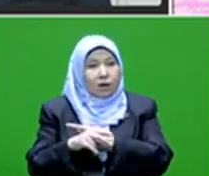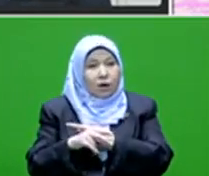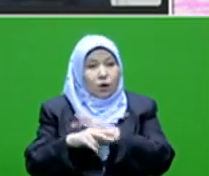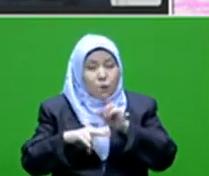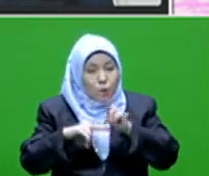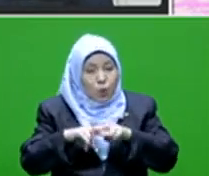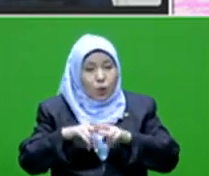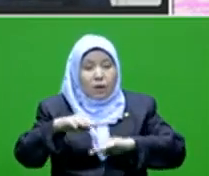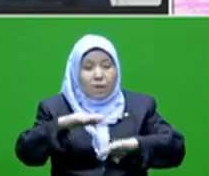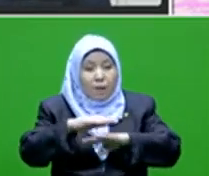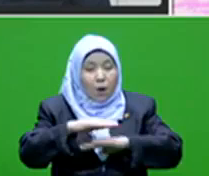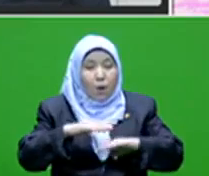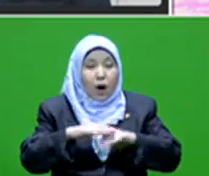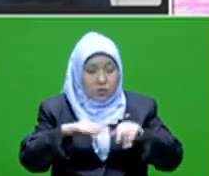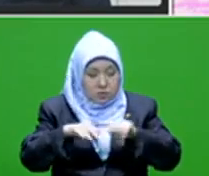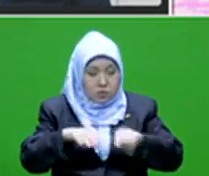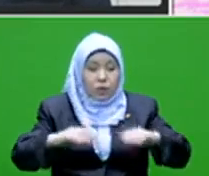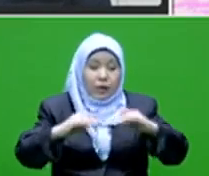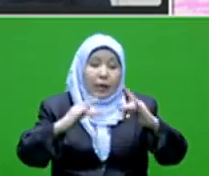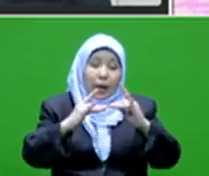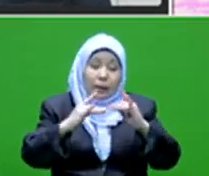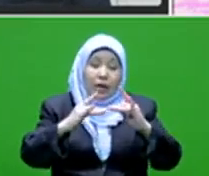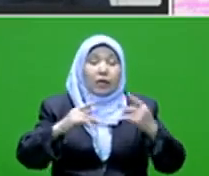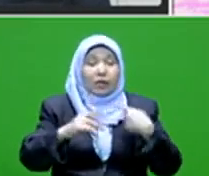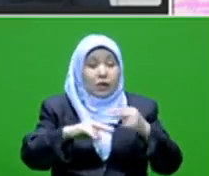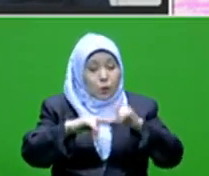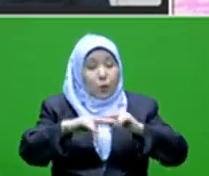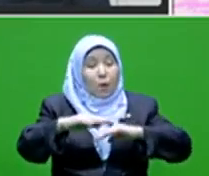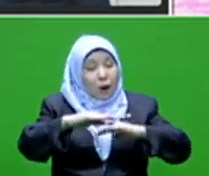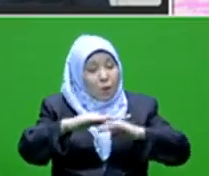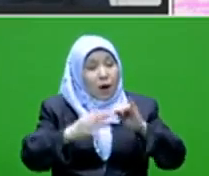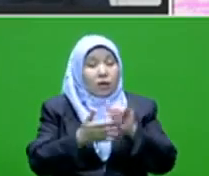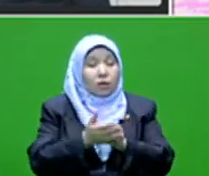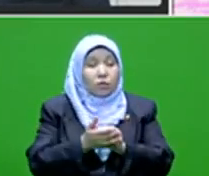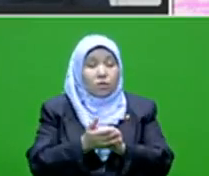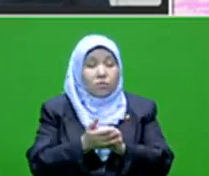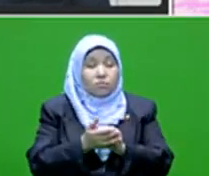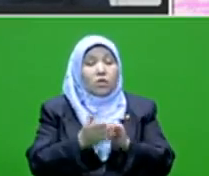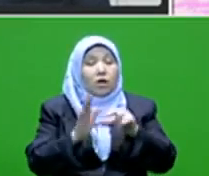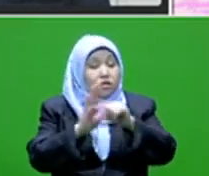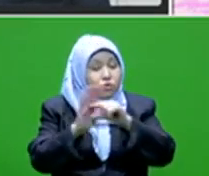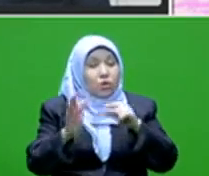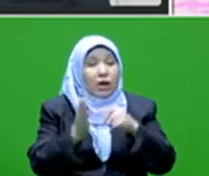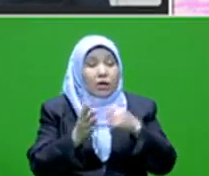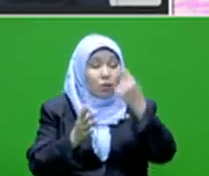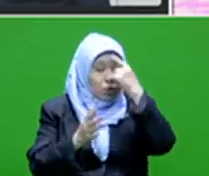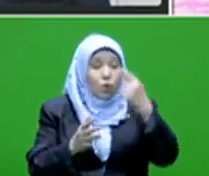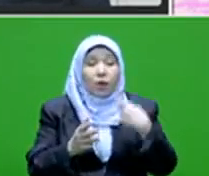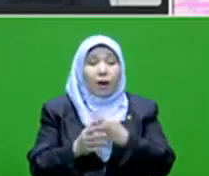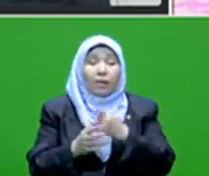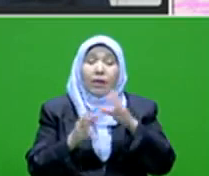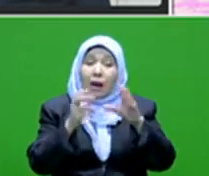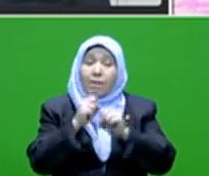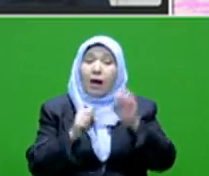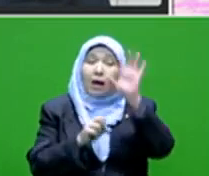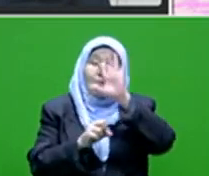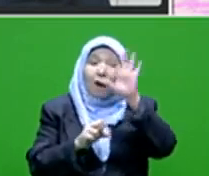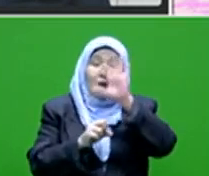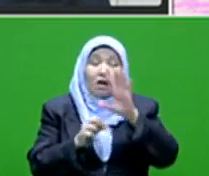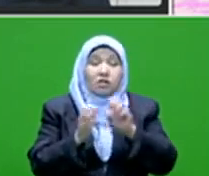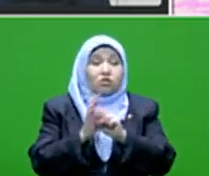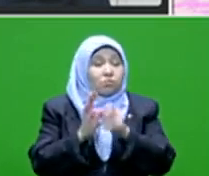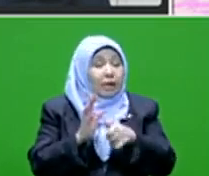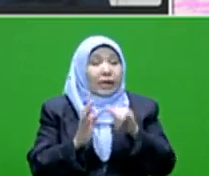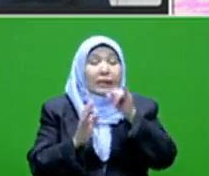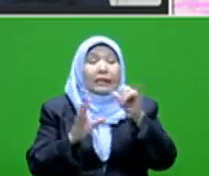bawah katil beliau tu. Duduk, beliau duduk ada atas katil. Kita minta murajaah balik surah ni untuk kami dapatkan gambaran balik supaya tak tersilap